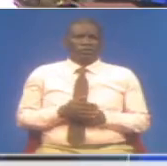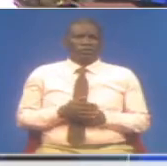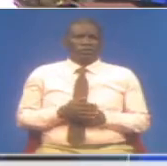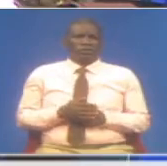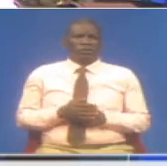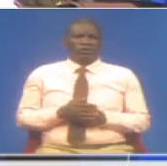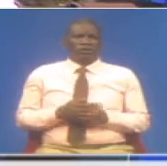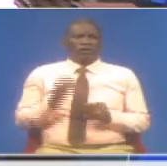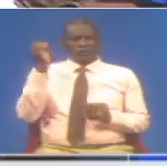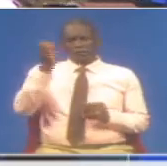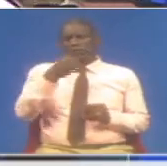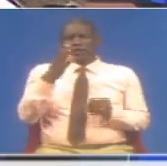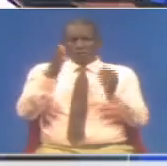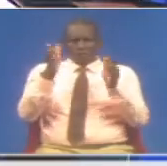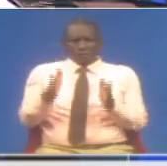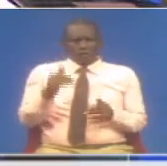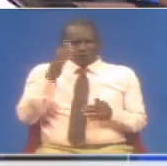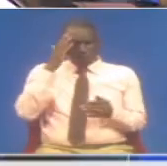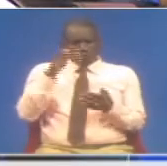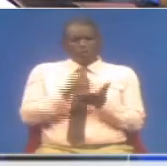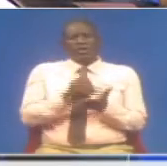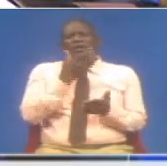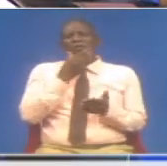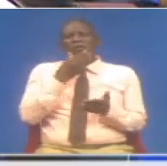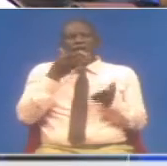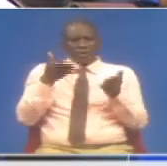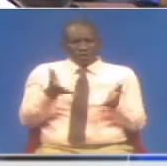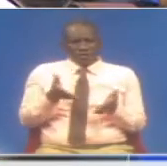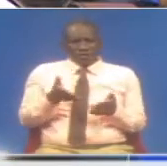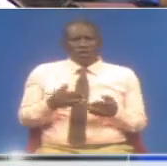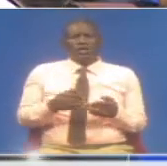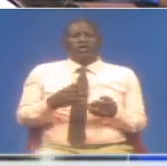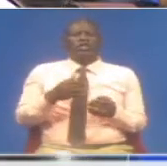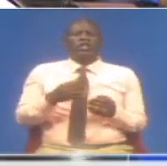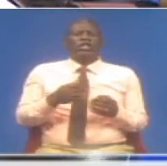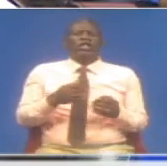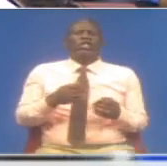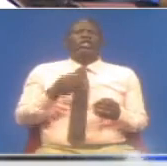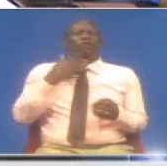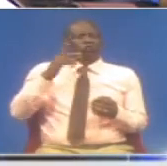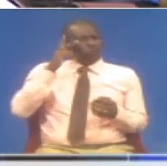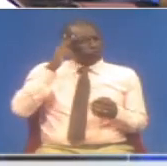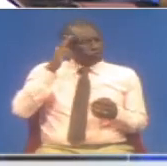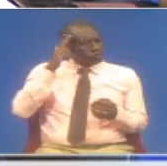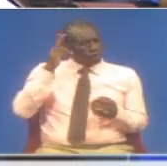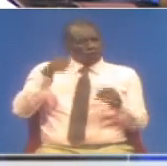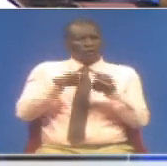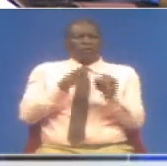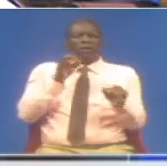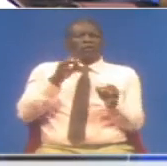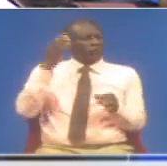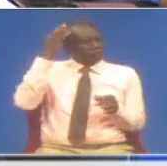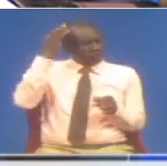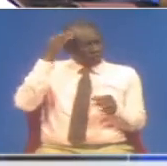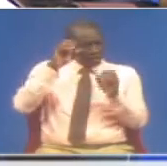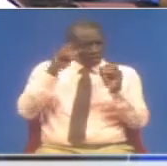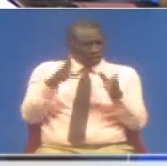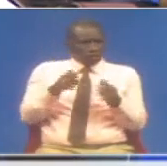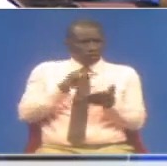Mitindo wetu Fatma Bugu amegundua kwamba wanaume sasa wanapenda kunyolewa hata kama nyele hazijamea ili wafanyiwe masaji ama